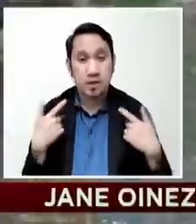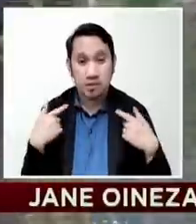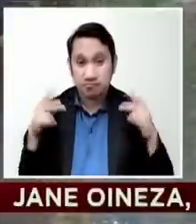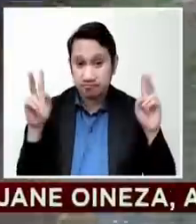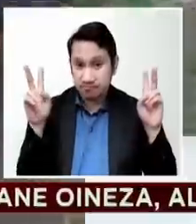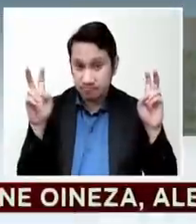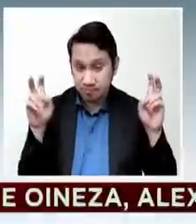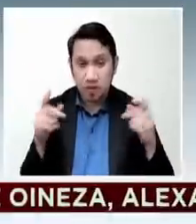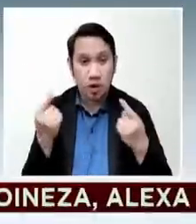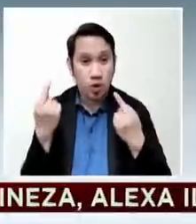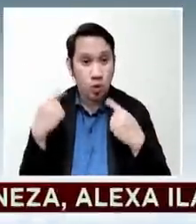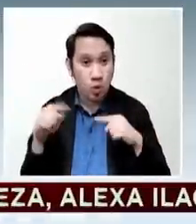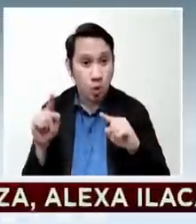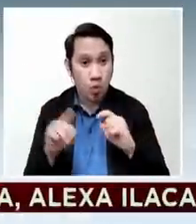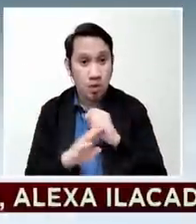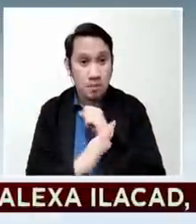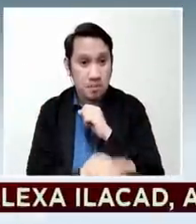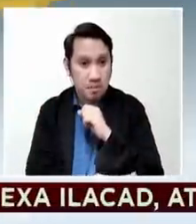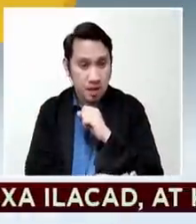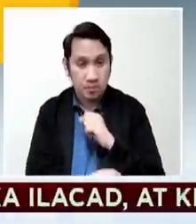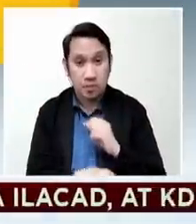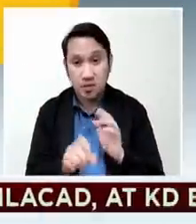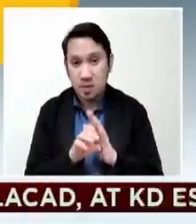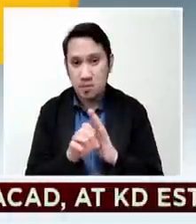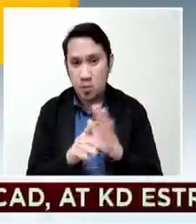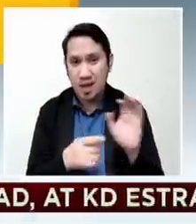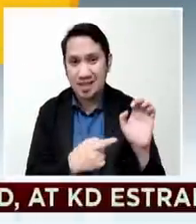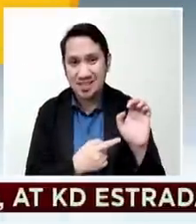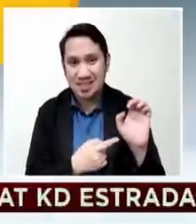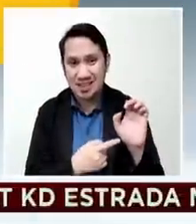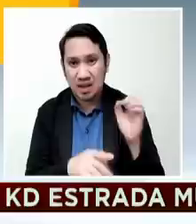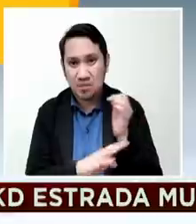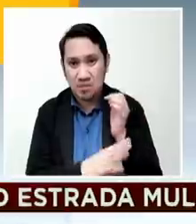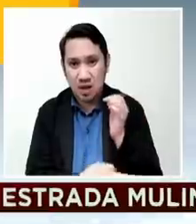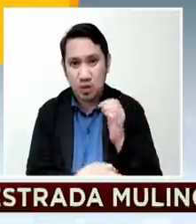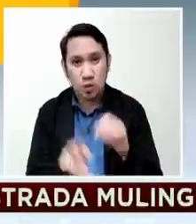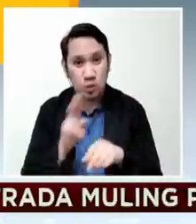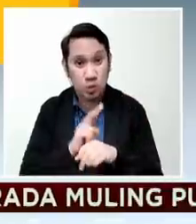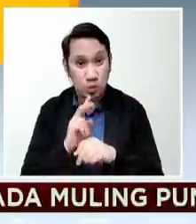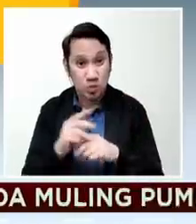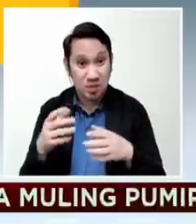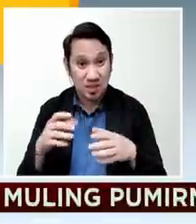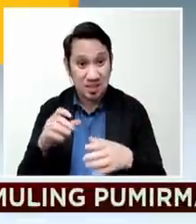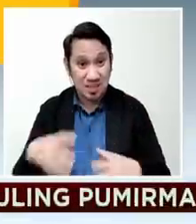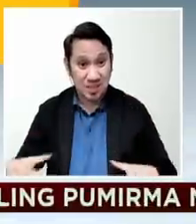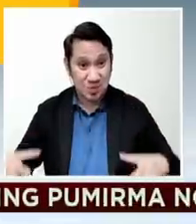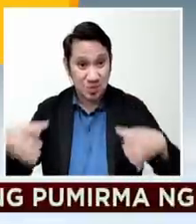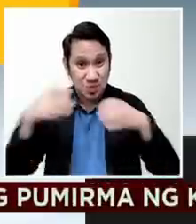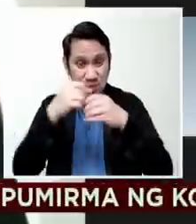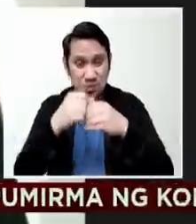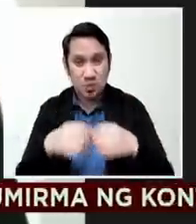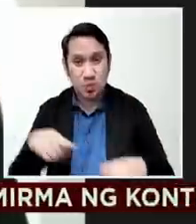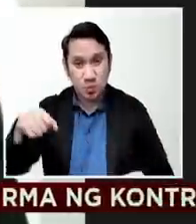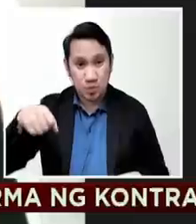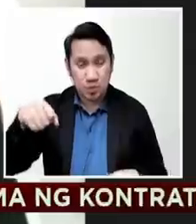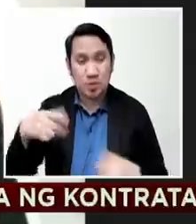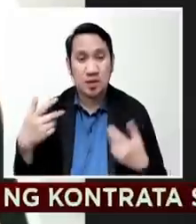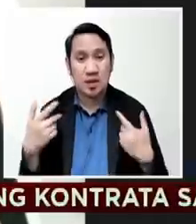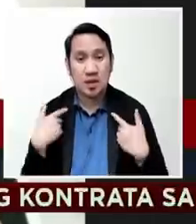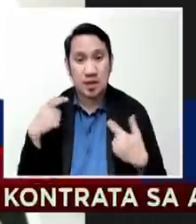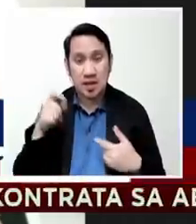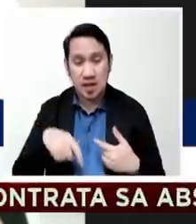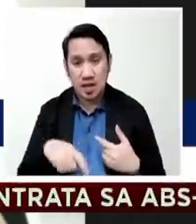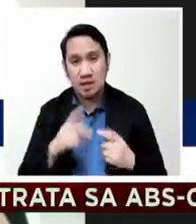Gumawa ng go bag. Kung walang ekstrang bag, gumamit ng sako o balde. Yung mga gamit nila kailangan medyo